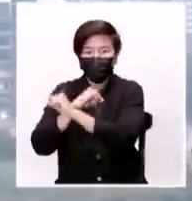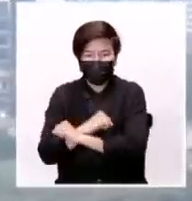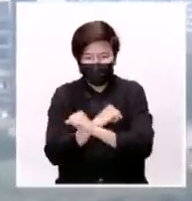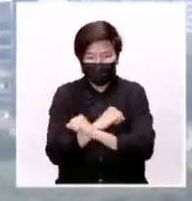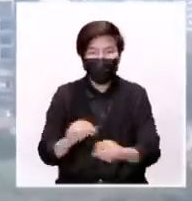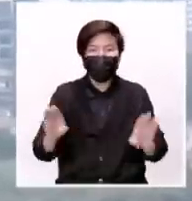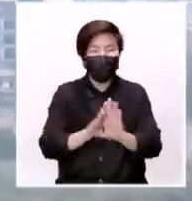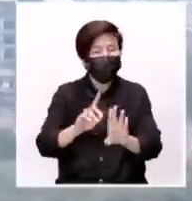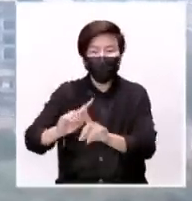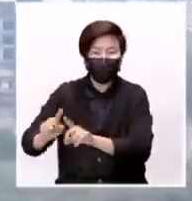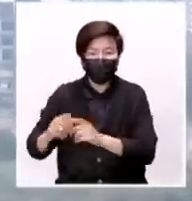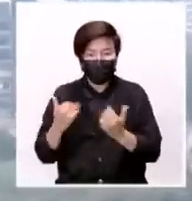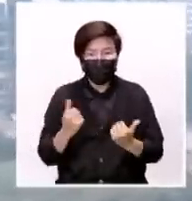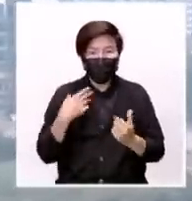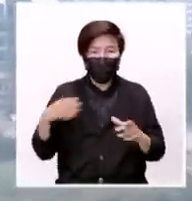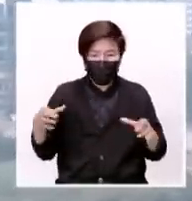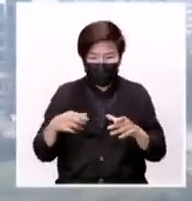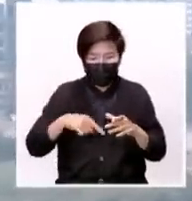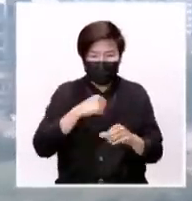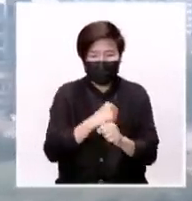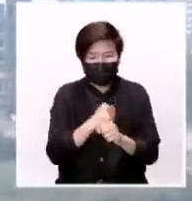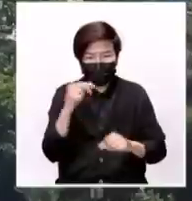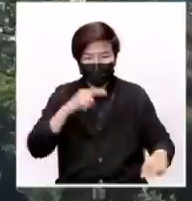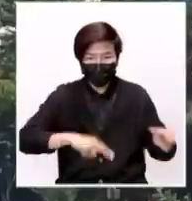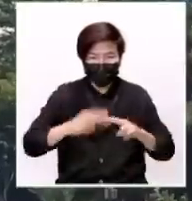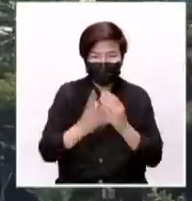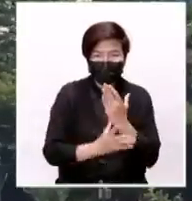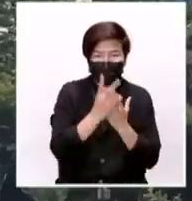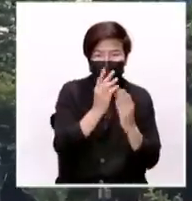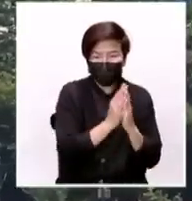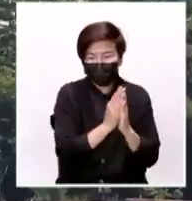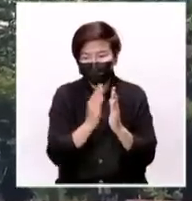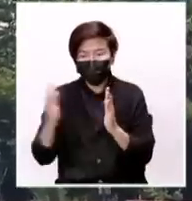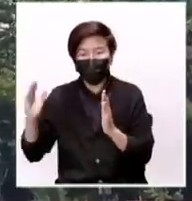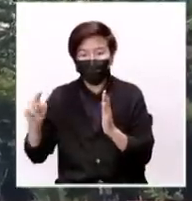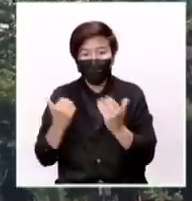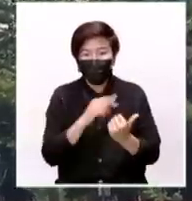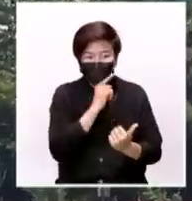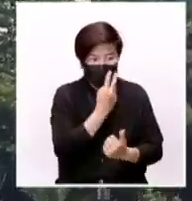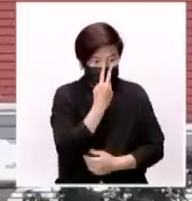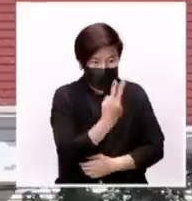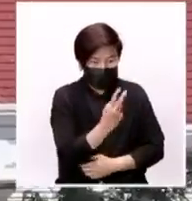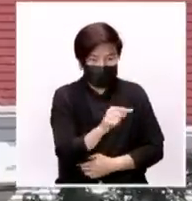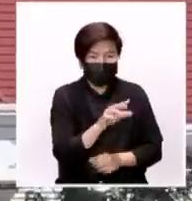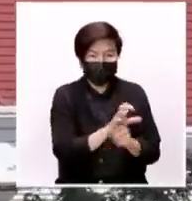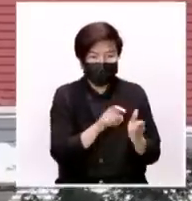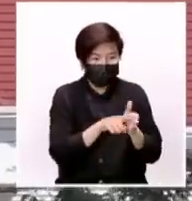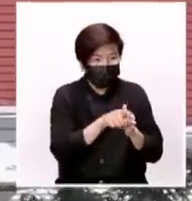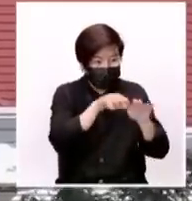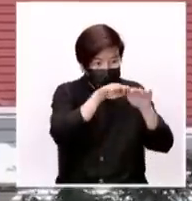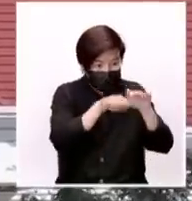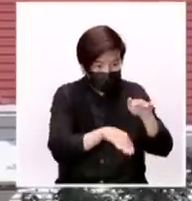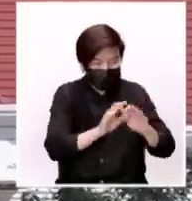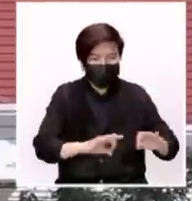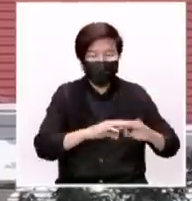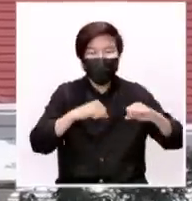บาลและคณะทำงานพิเศษรับมือโควิดจะเฝ้าระวังเป็นเวลา2สัปดาห์จากนี้หากพื้นที่ไหนถ้าเกิดว่าการติดเชื้อมันลดลงก็จะมี